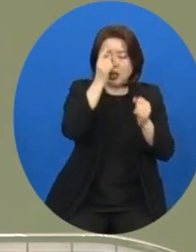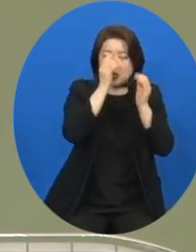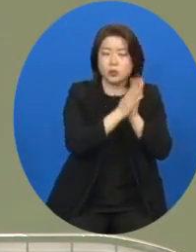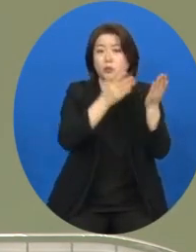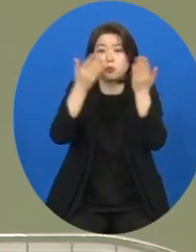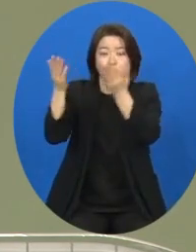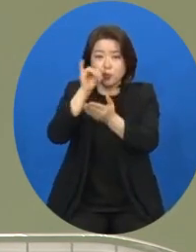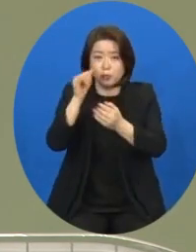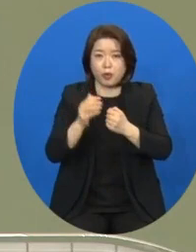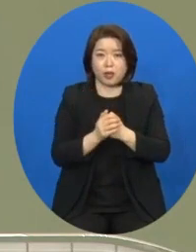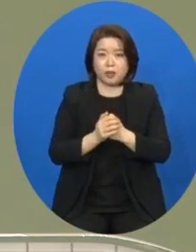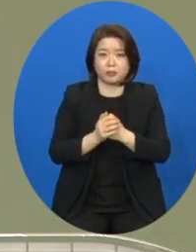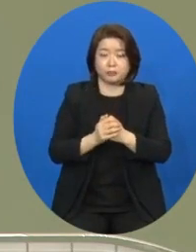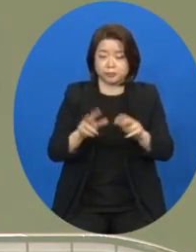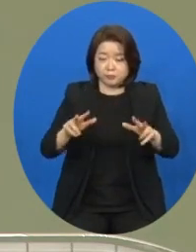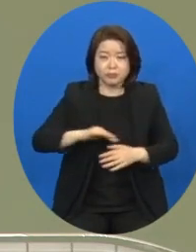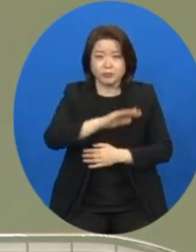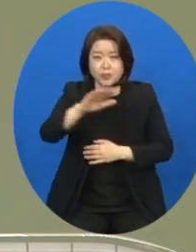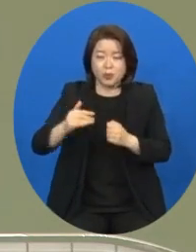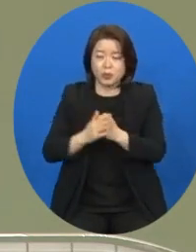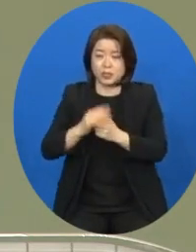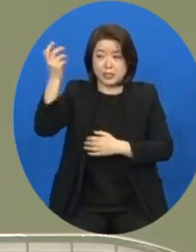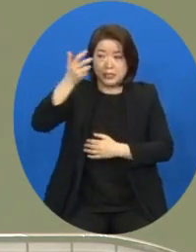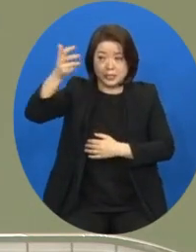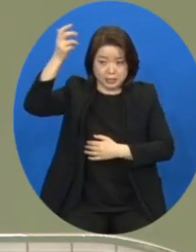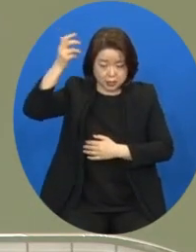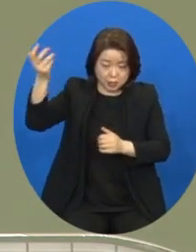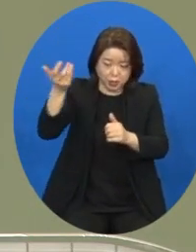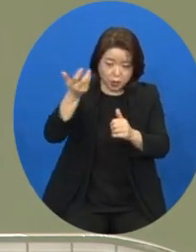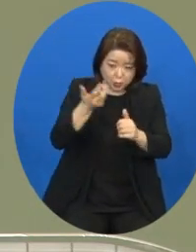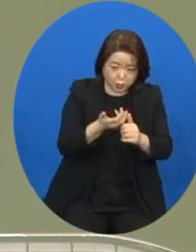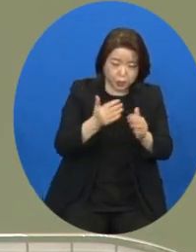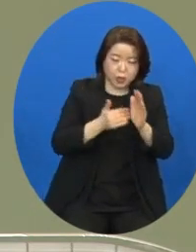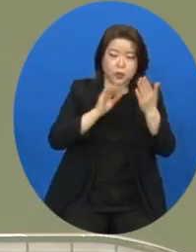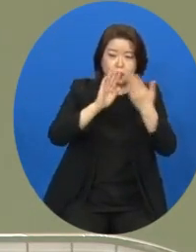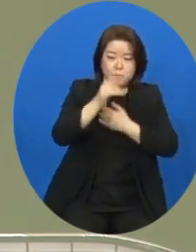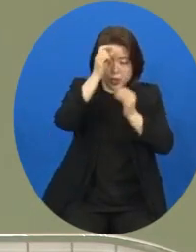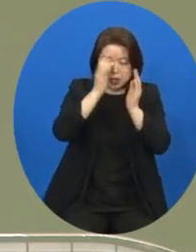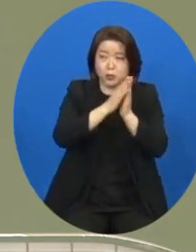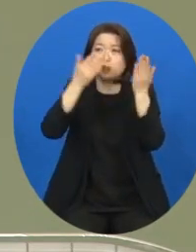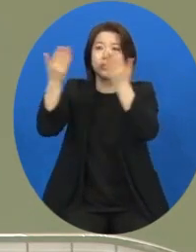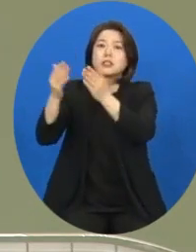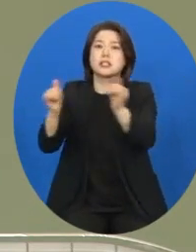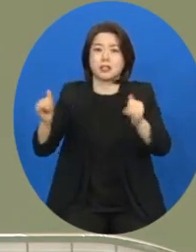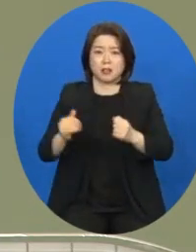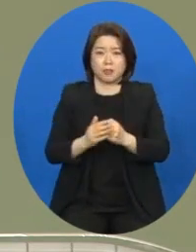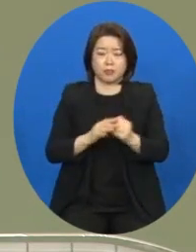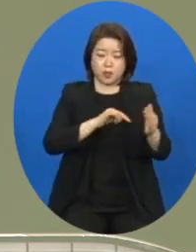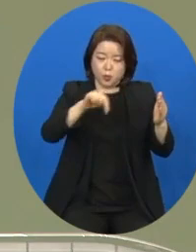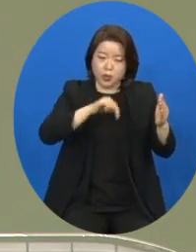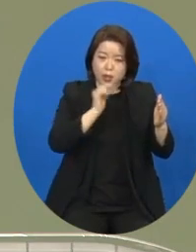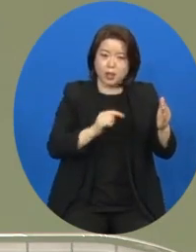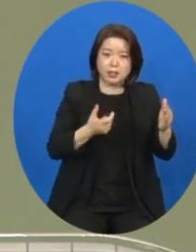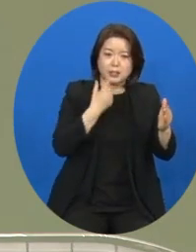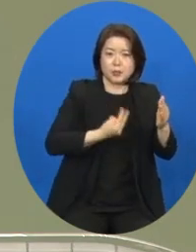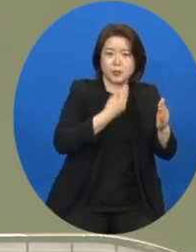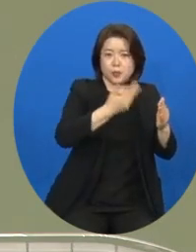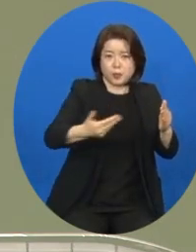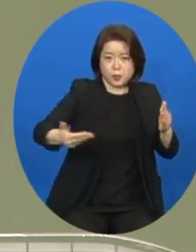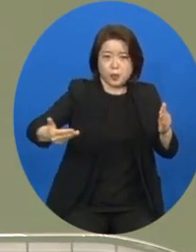우리는 이미 성령이 임한 다음에 기도하는 사람들이에요. 우리 안에는 이미 생수의